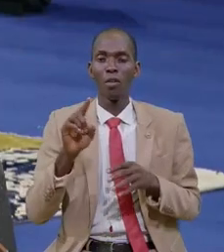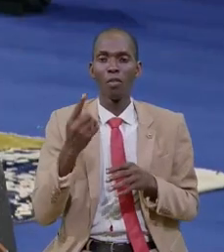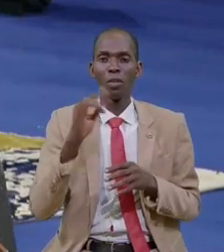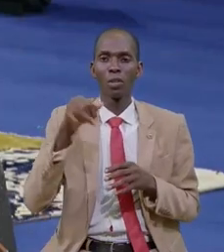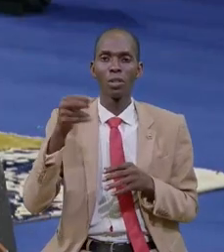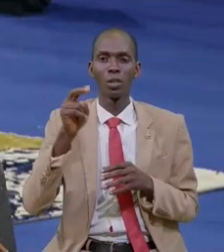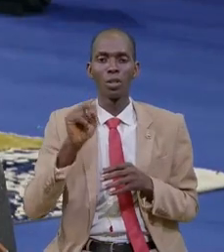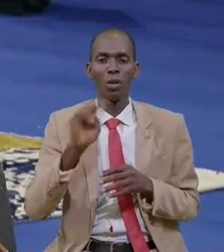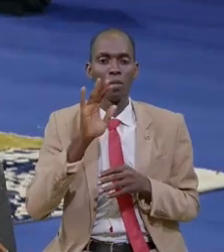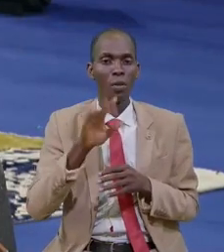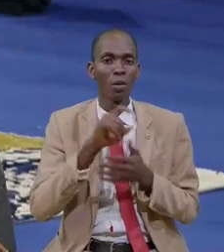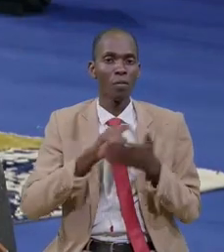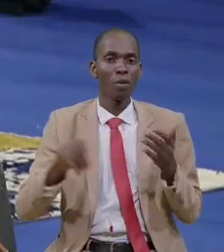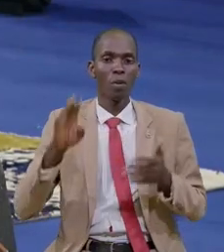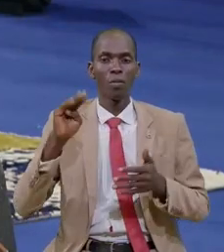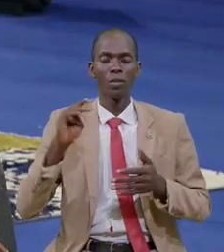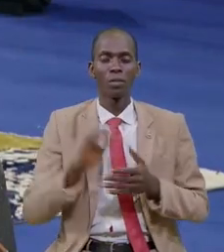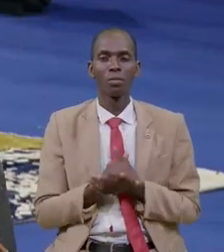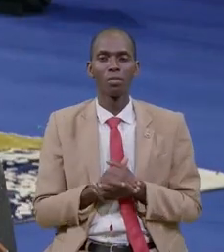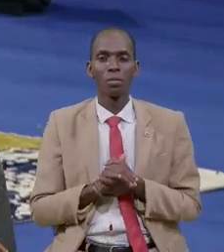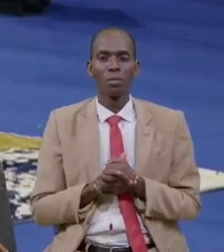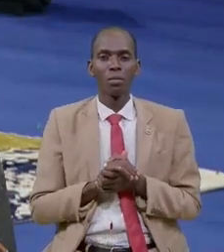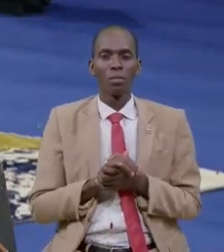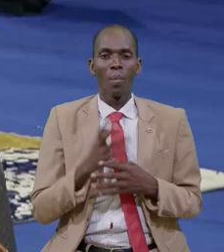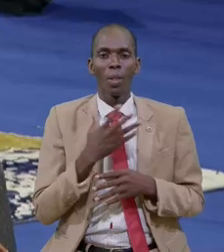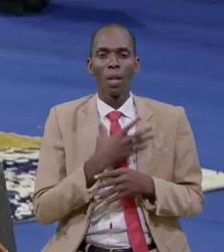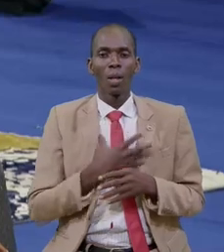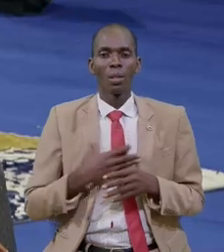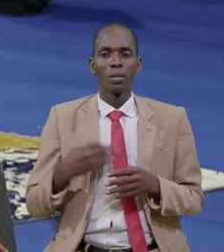Jean 5, 14.